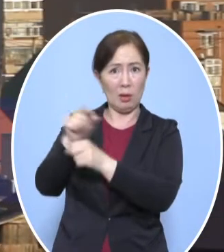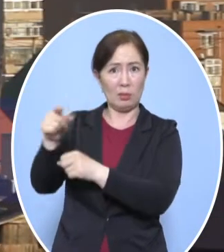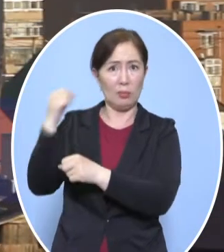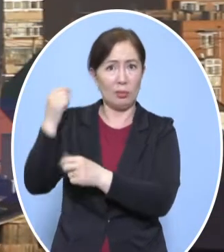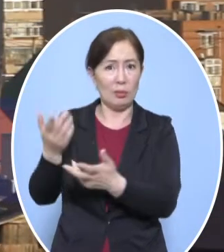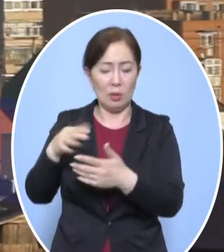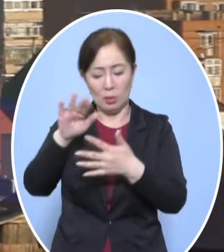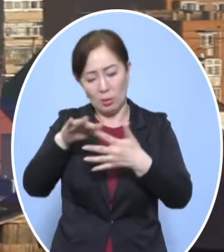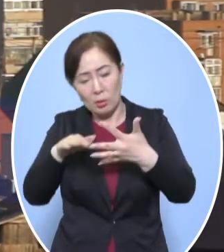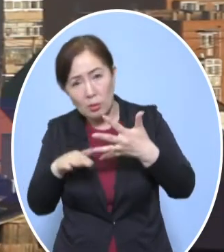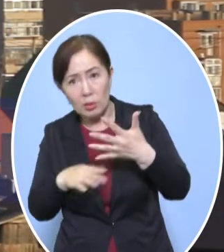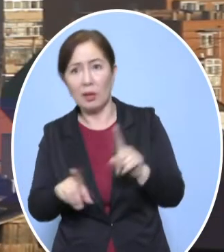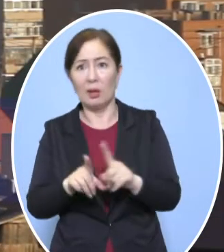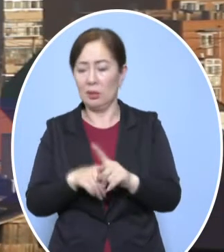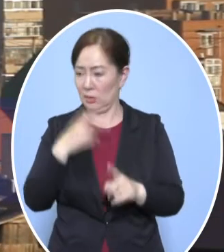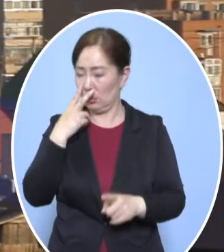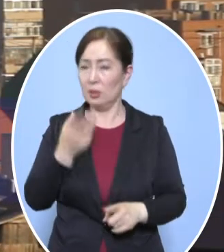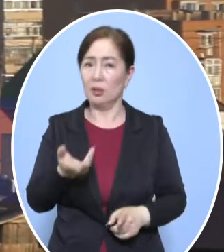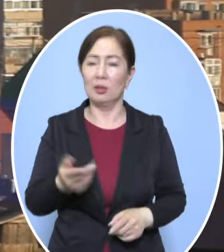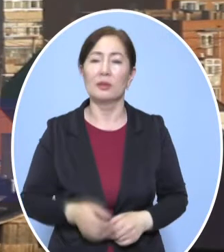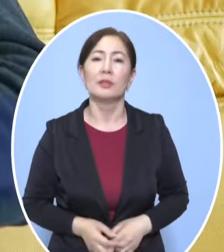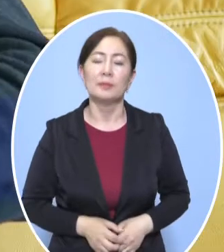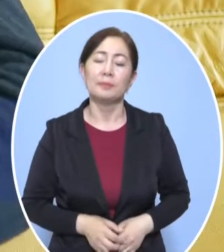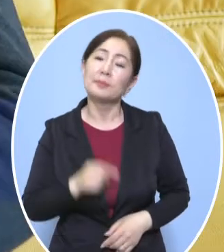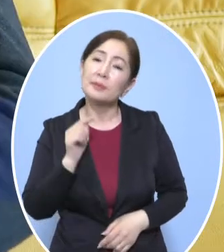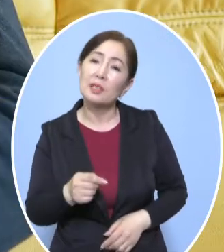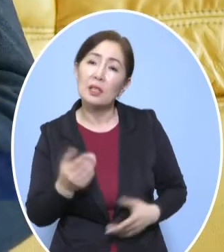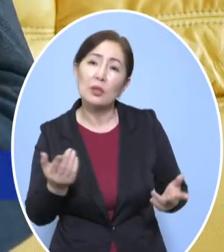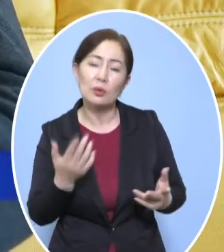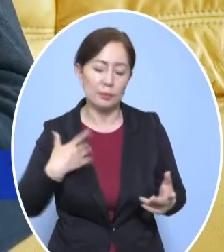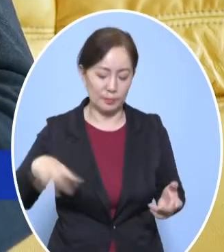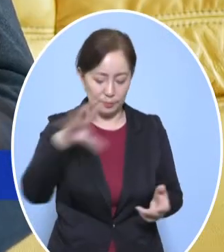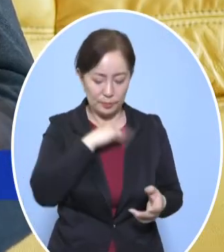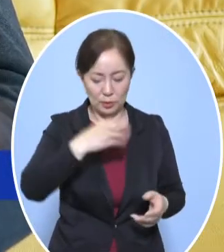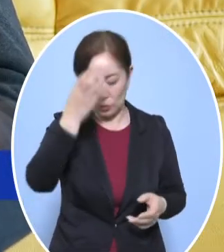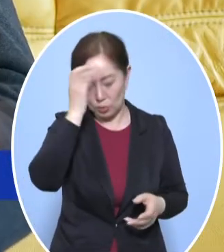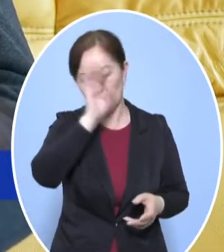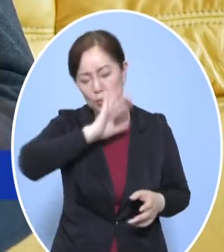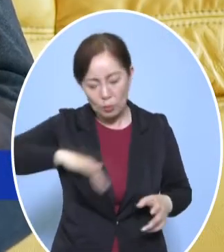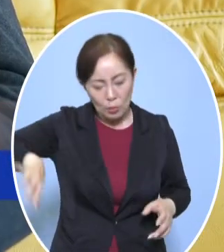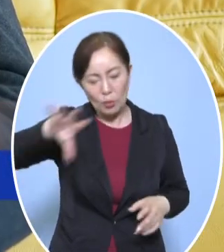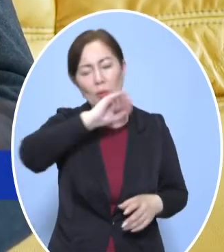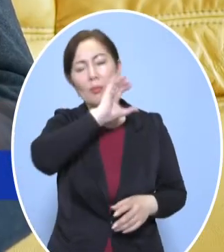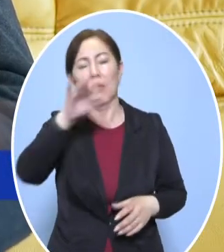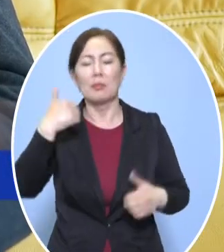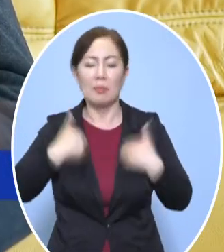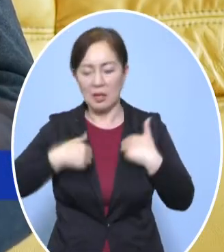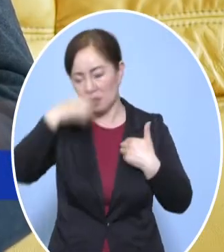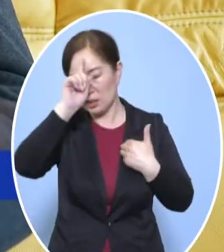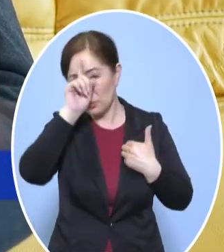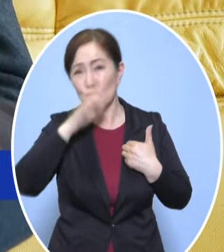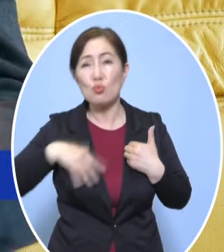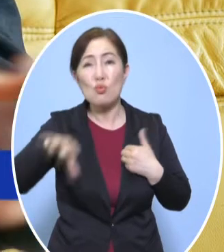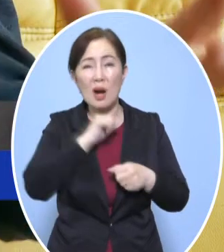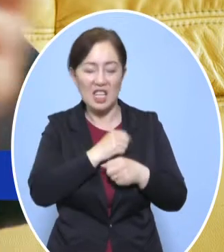том албаагчнаас төдийгүй дунд доод шатныхныг хүртэл хэлж дээ штт. Тэгтээм бол би бүх төрийн азн албаагч, багш,